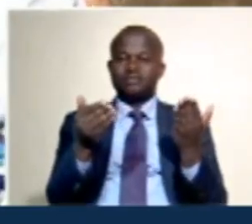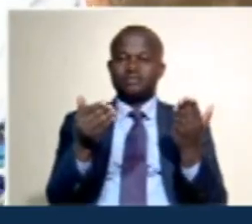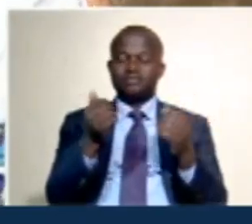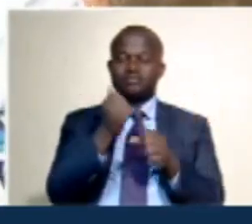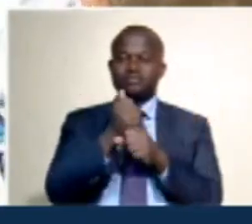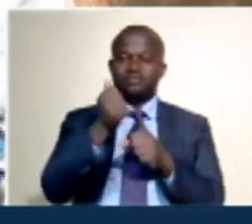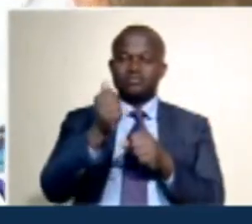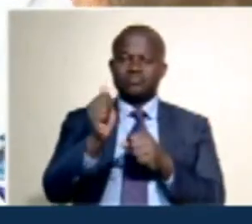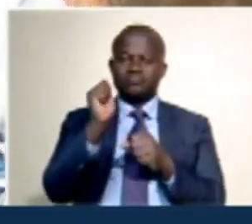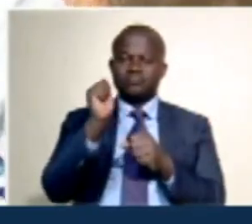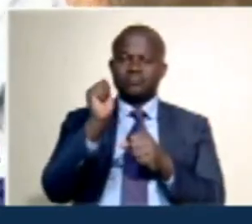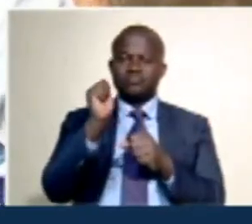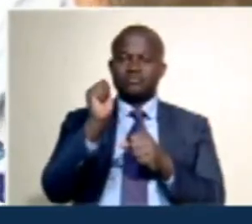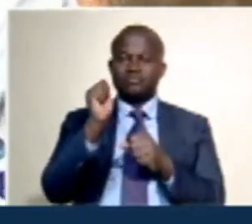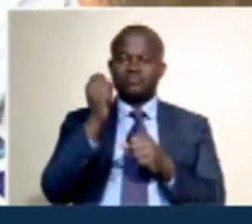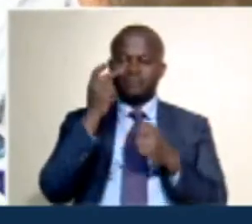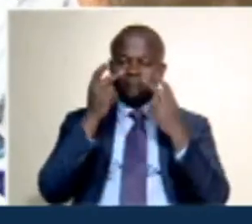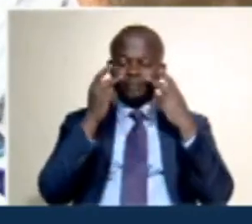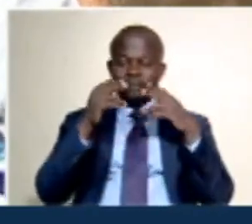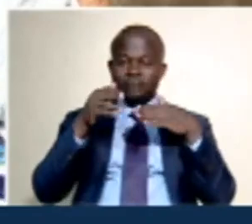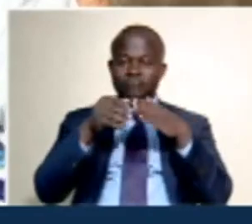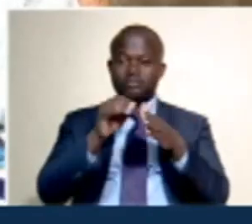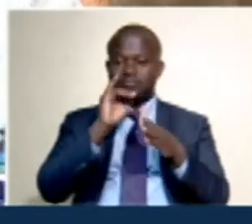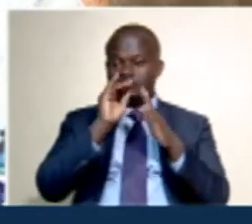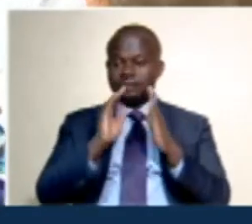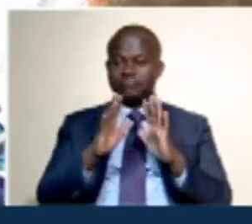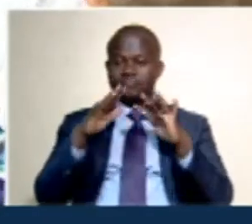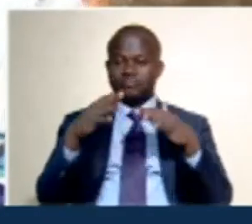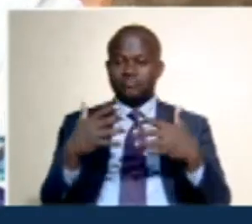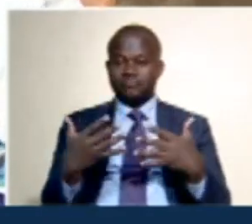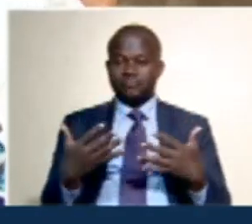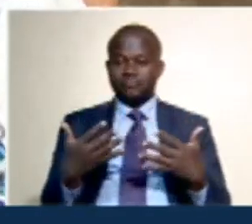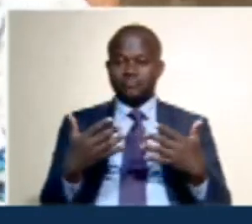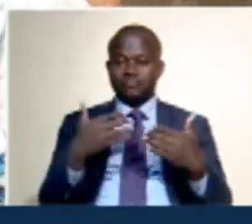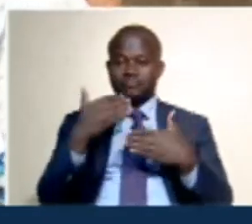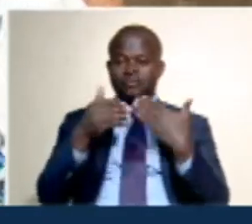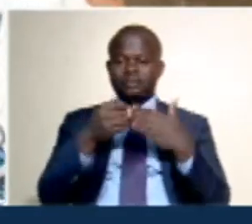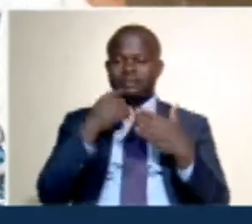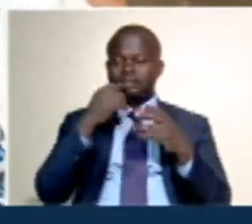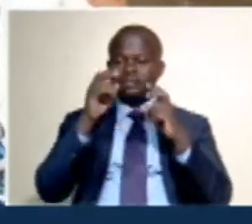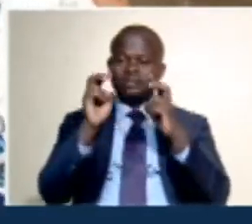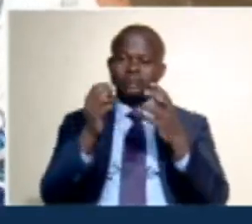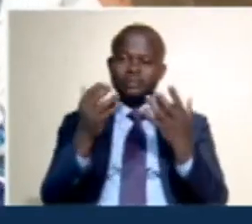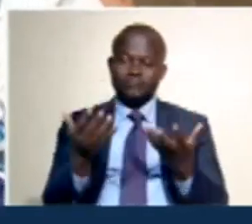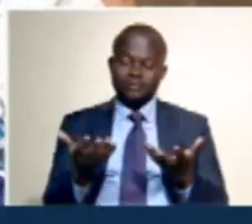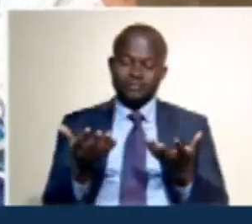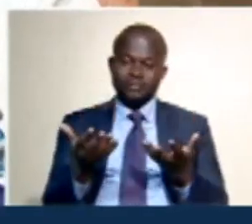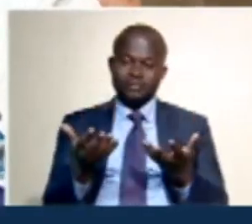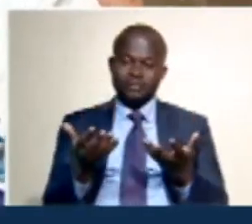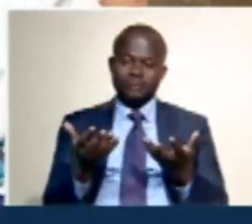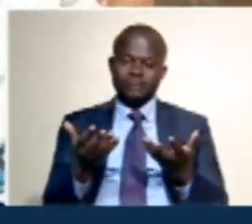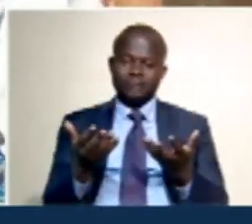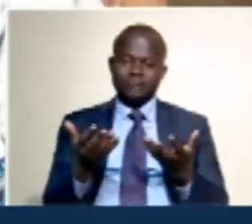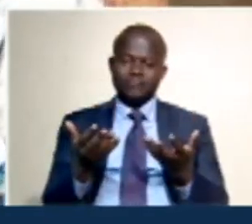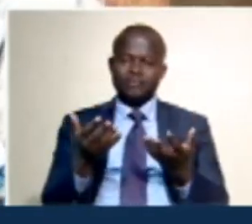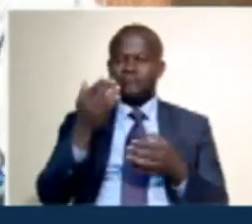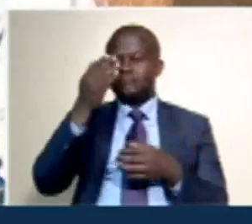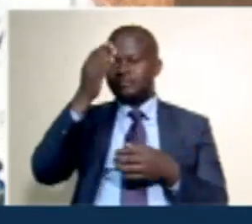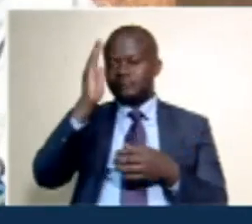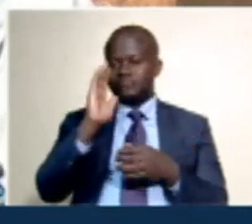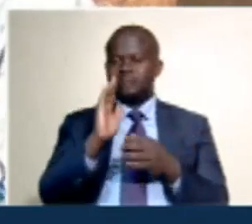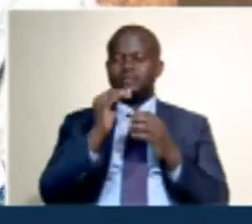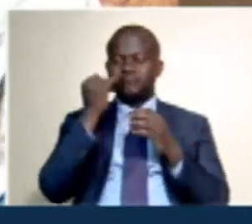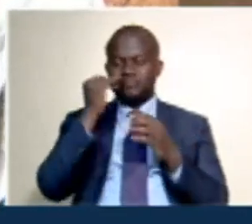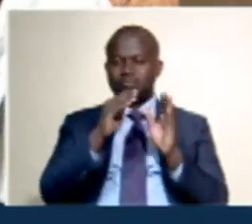kora ibyawe ngo barebe uko umututsi yasaga ntagije ndavuga nti rero sigara mvuga nti mana